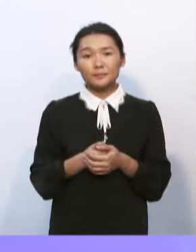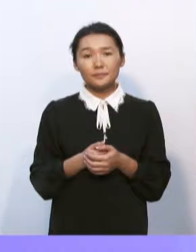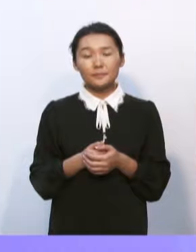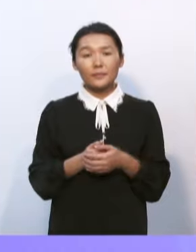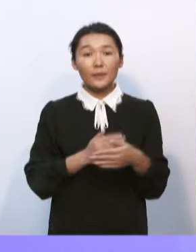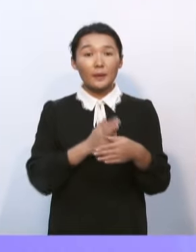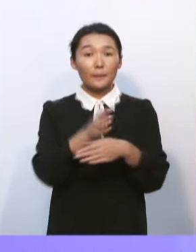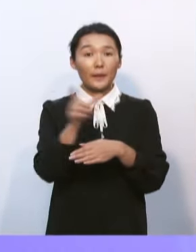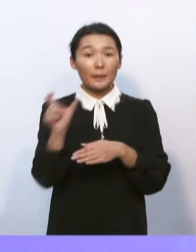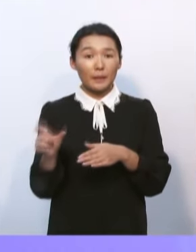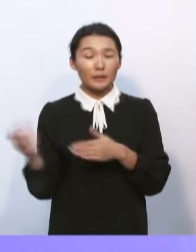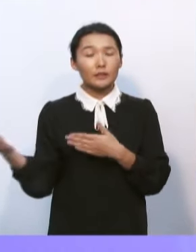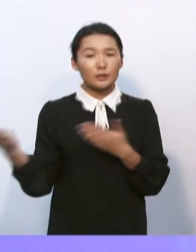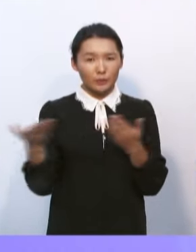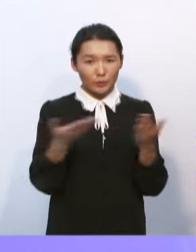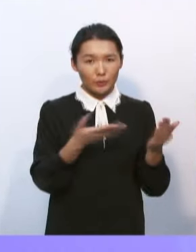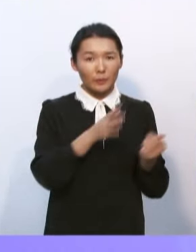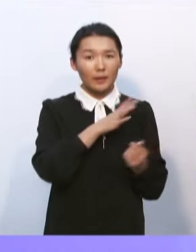Мейманды тосуп алдык.